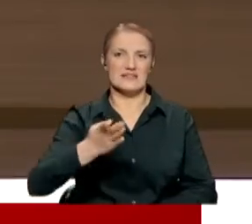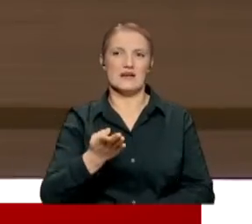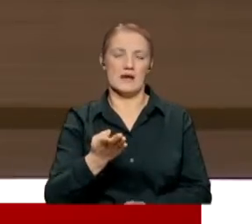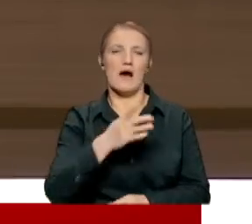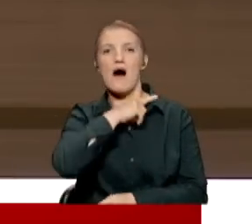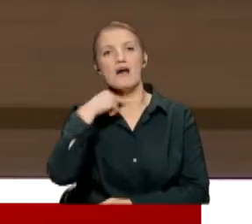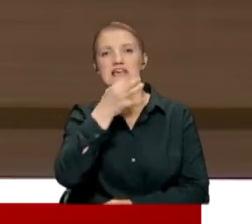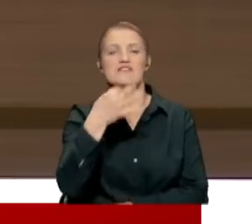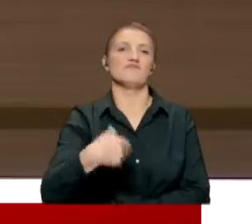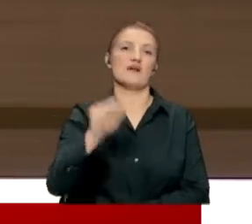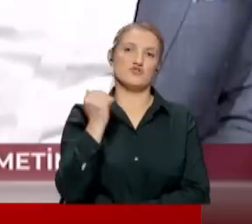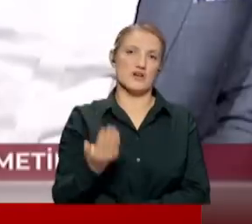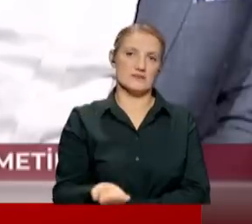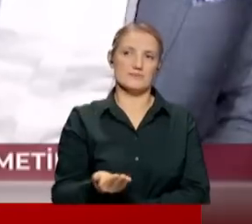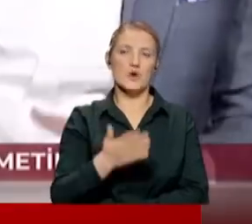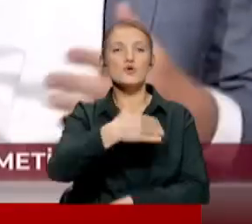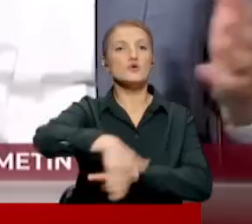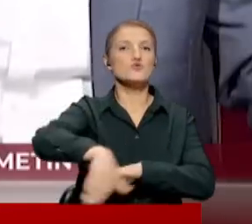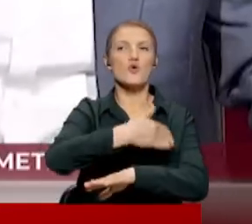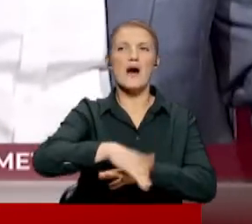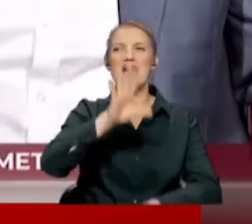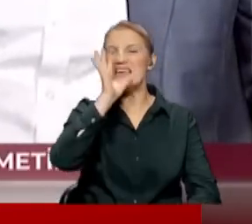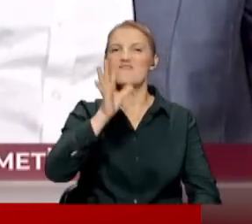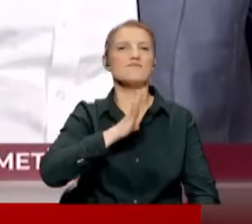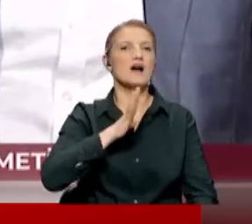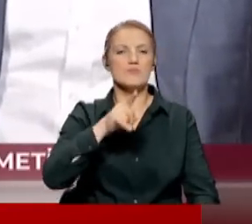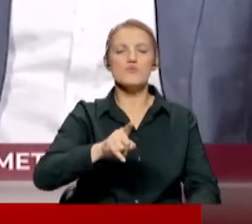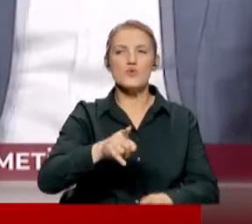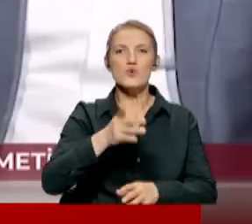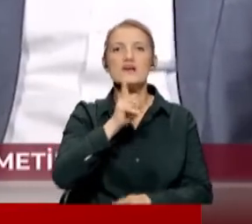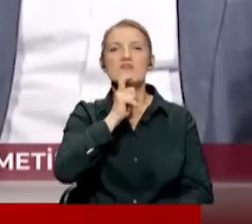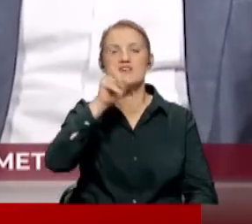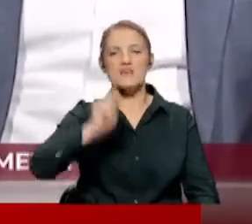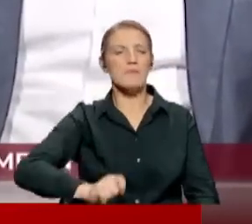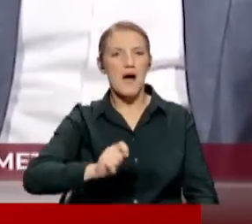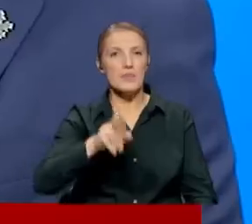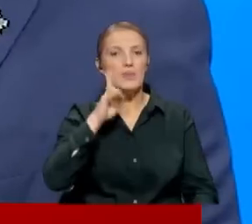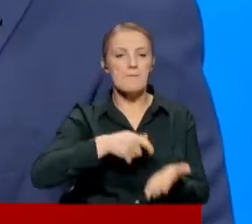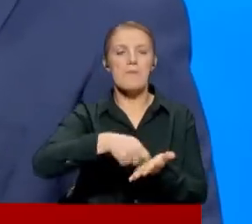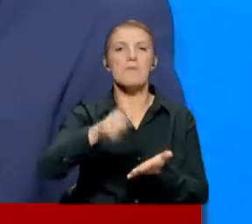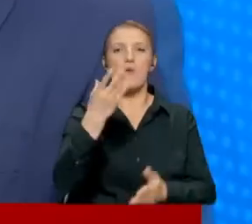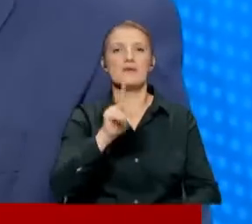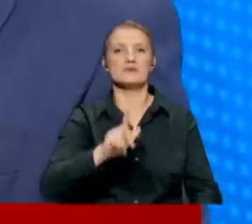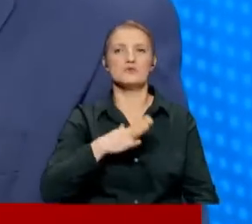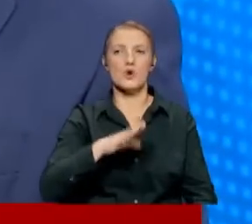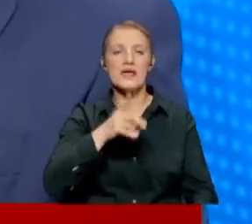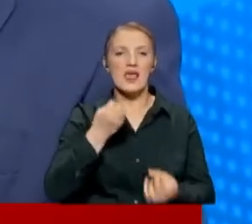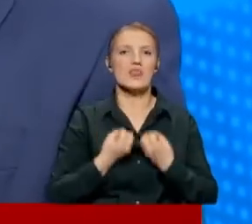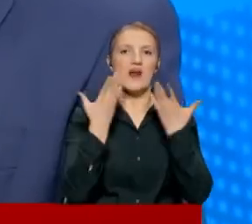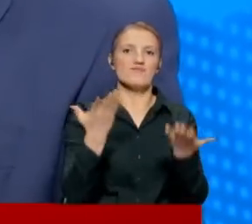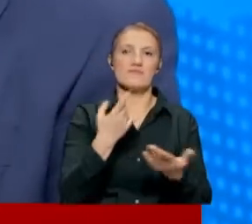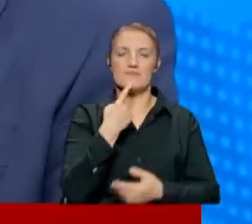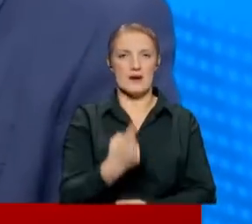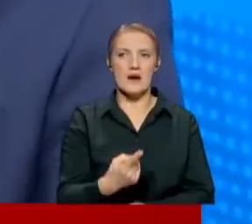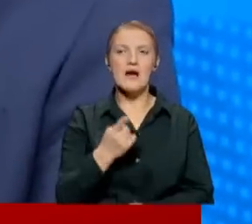ye asla izin vermeyeceğiz Sokak kim varsa bu hareketin içerisinde yanlış yapan arınmasını istiyorum zaten malumun